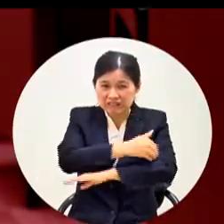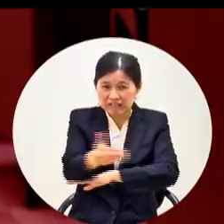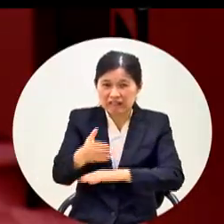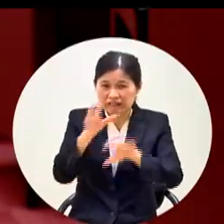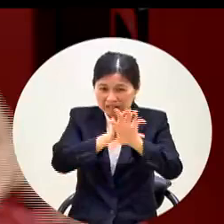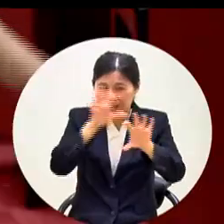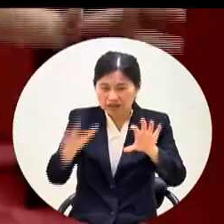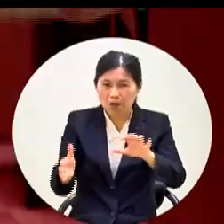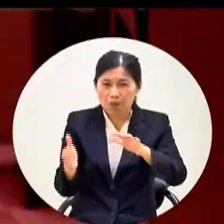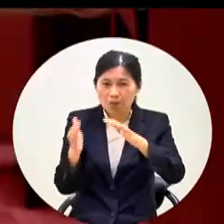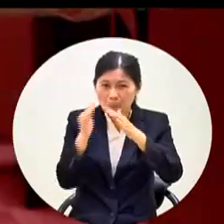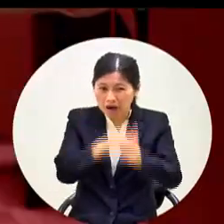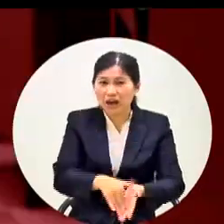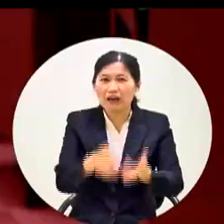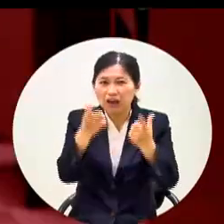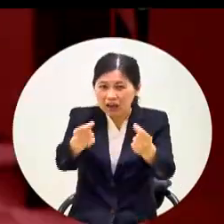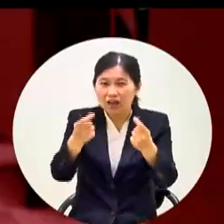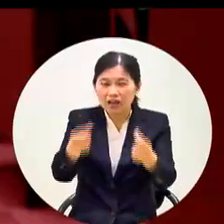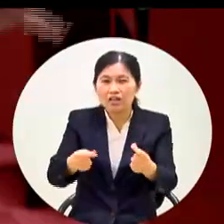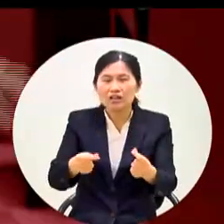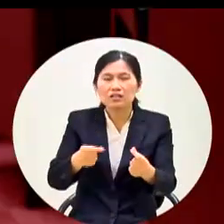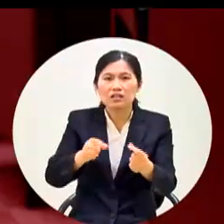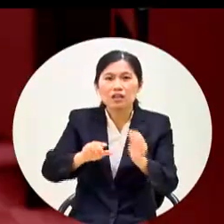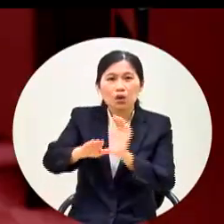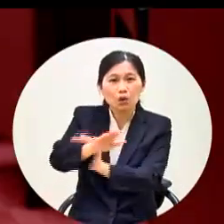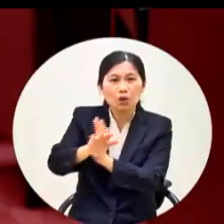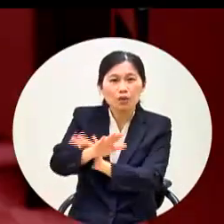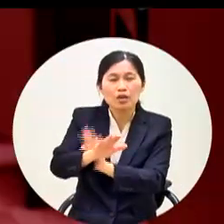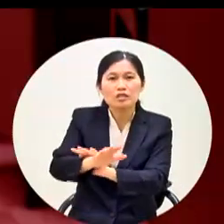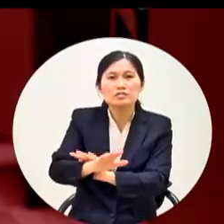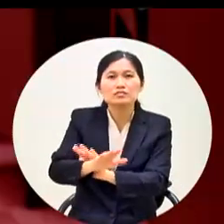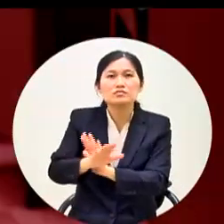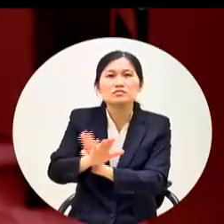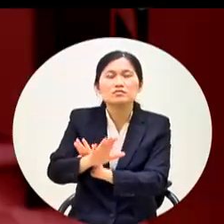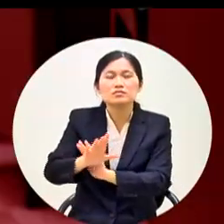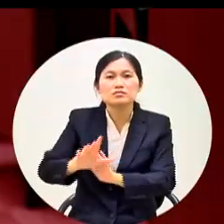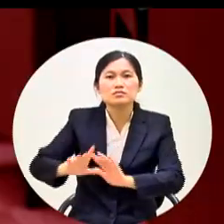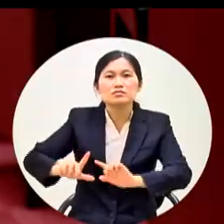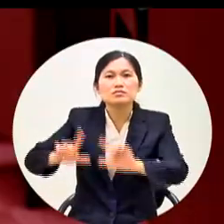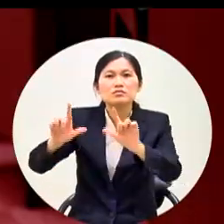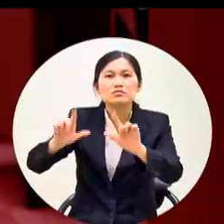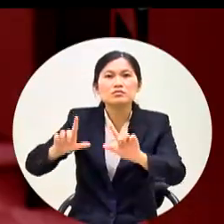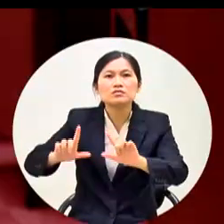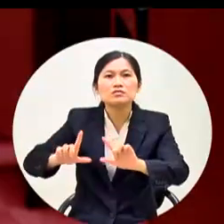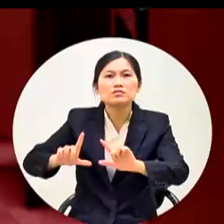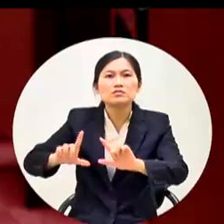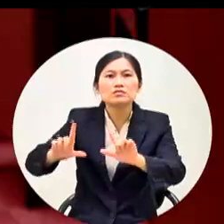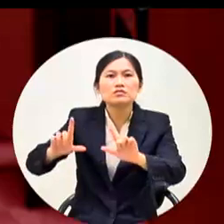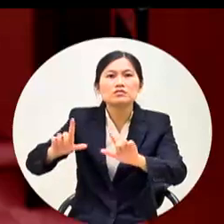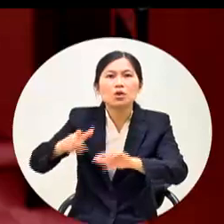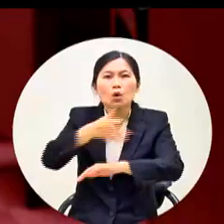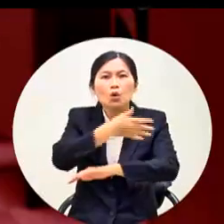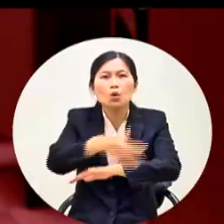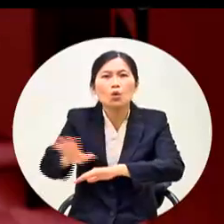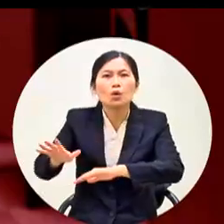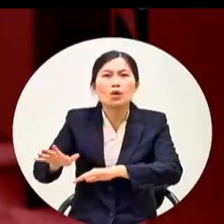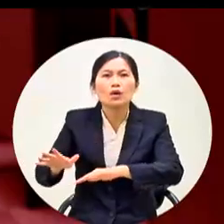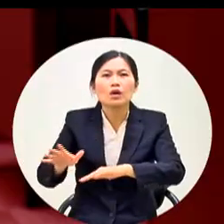左右右边有一个东庄溪，左边有一个拉胡斯